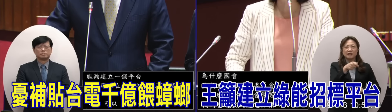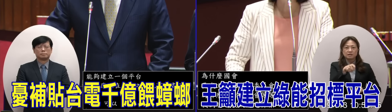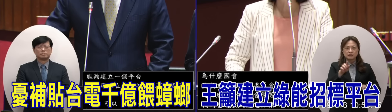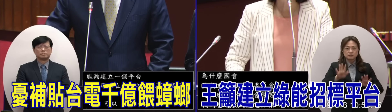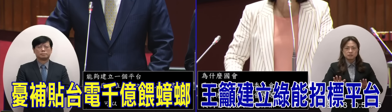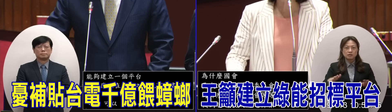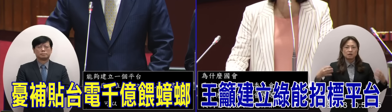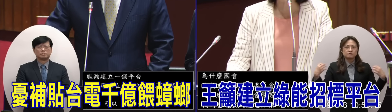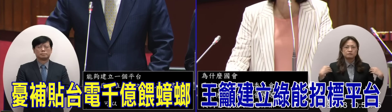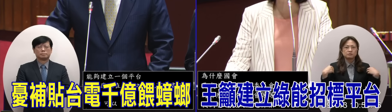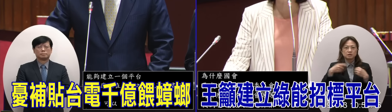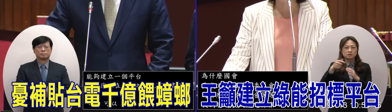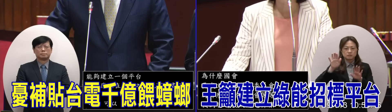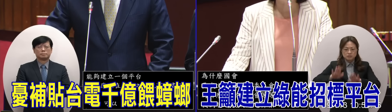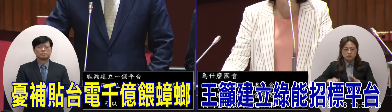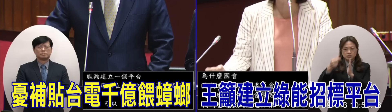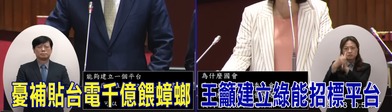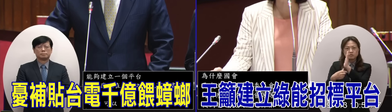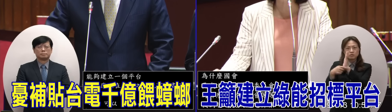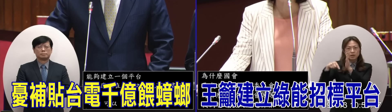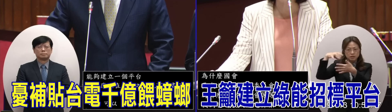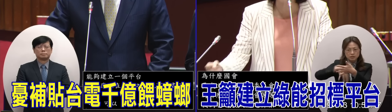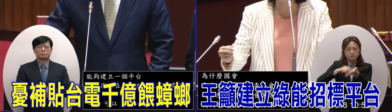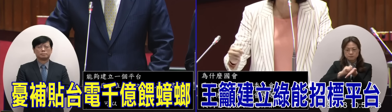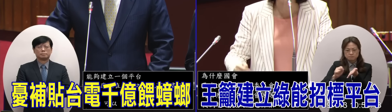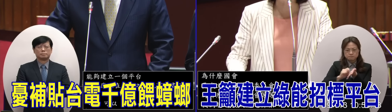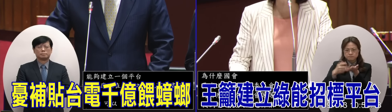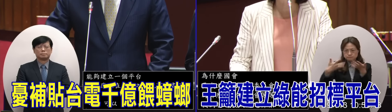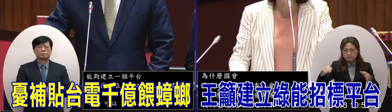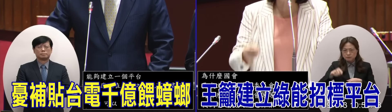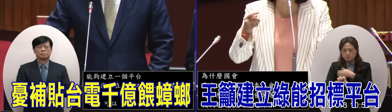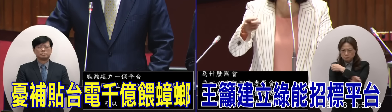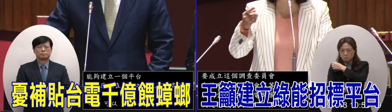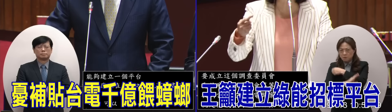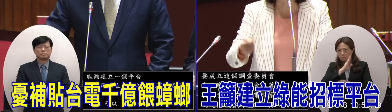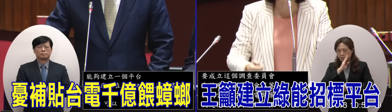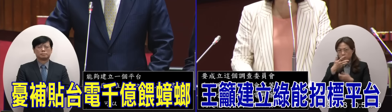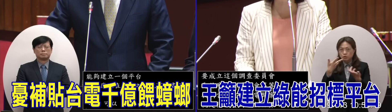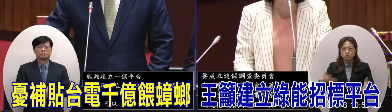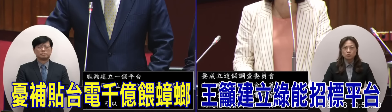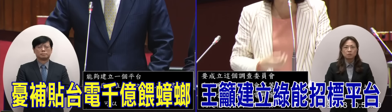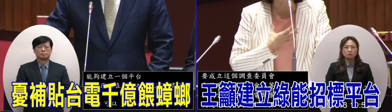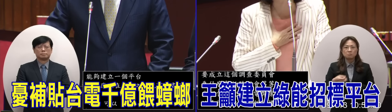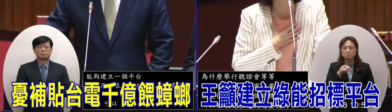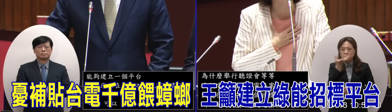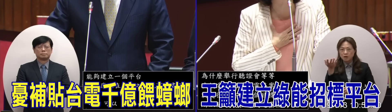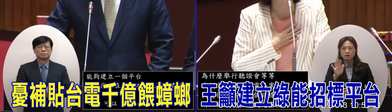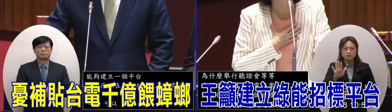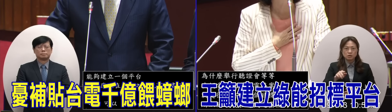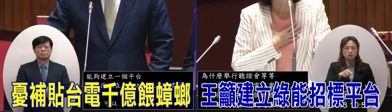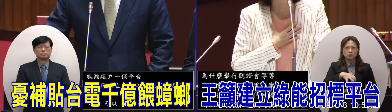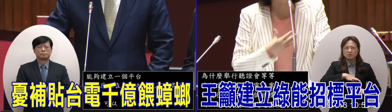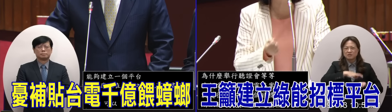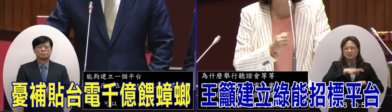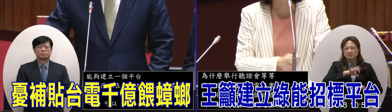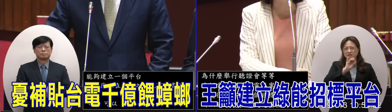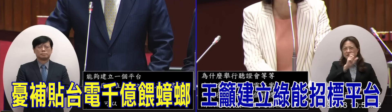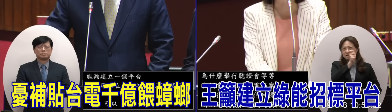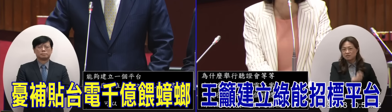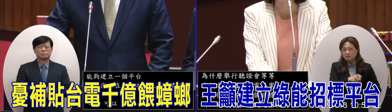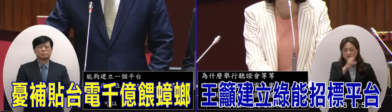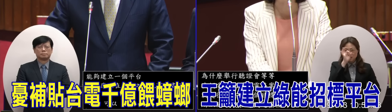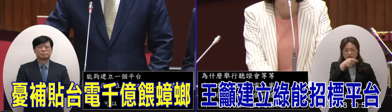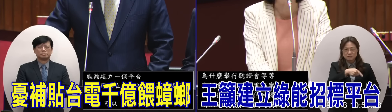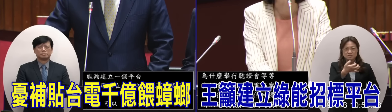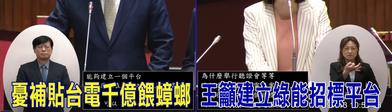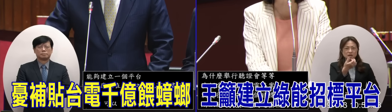刊》都告诉你，哈有这么多的弊端，请问那1000亿？我担心的是，你看起来1000亿